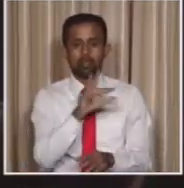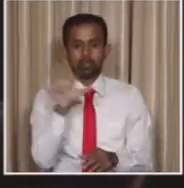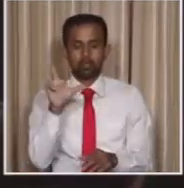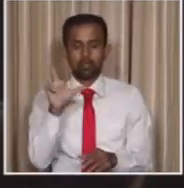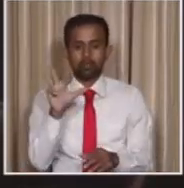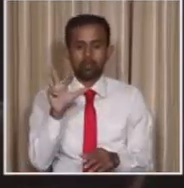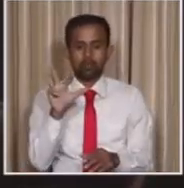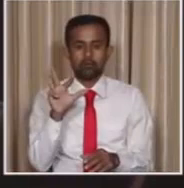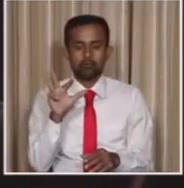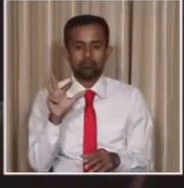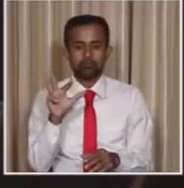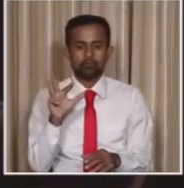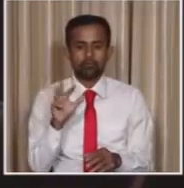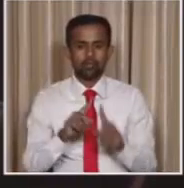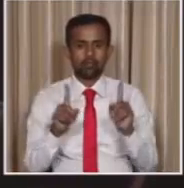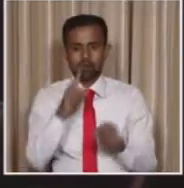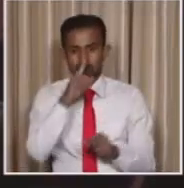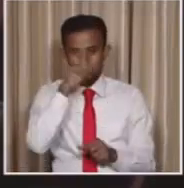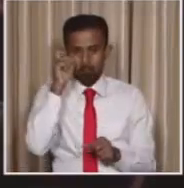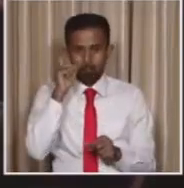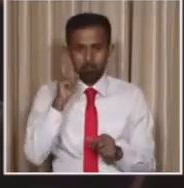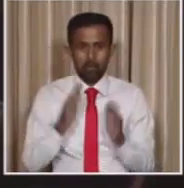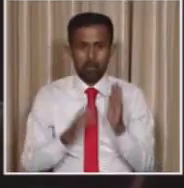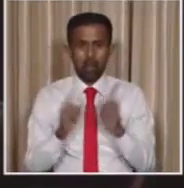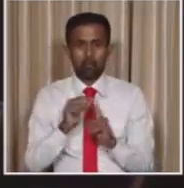මූලාසනේ මන්ත්‍රීතුමනි 10 වෙනි මාසේ මහ